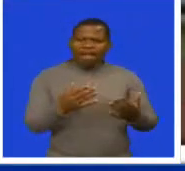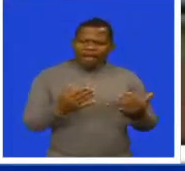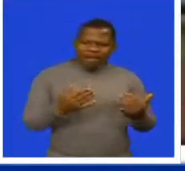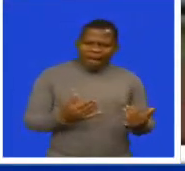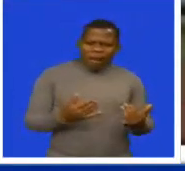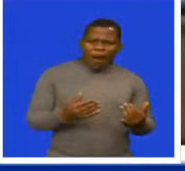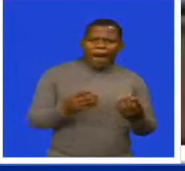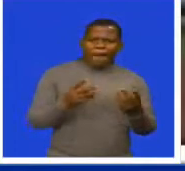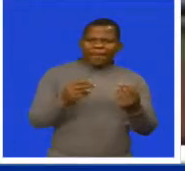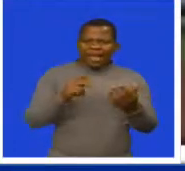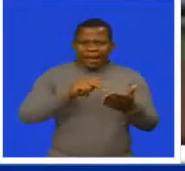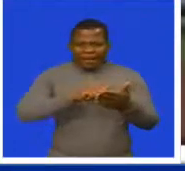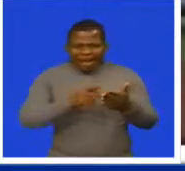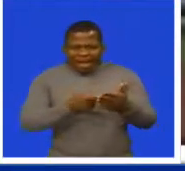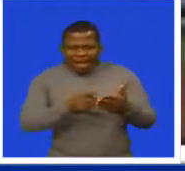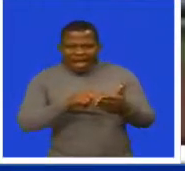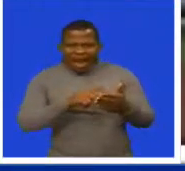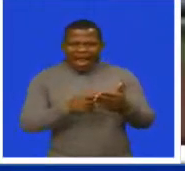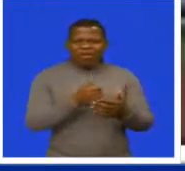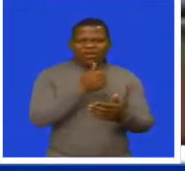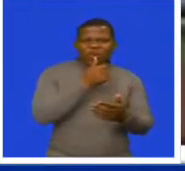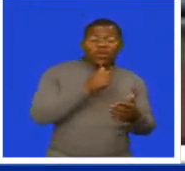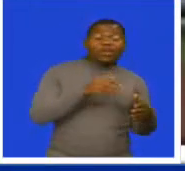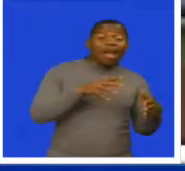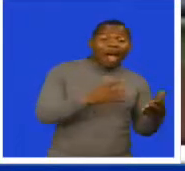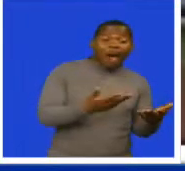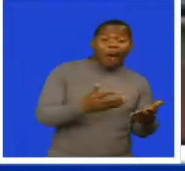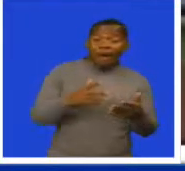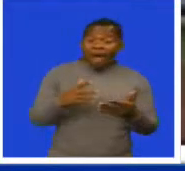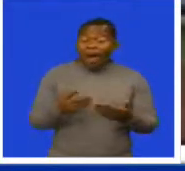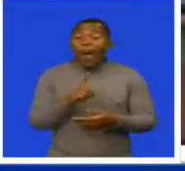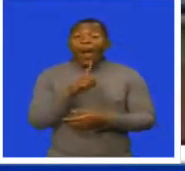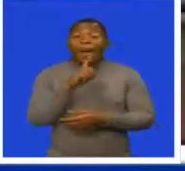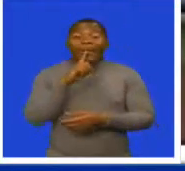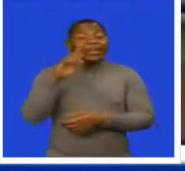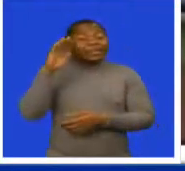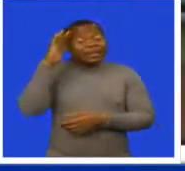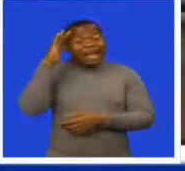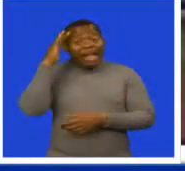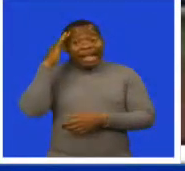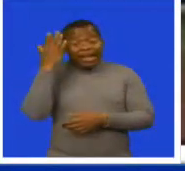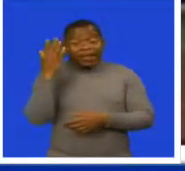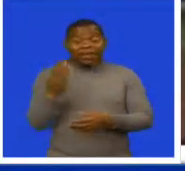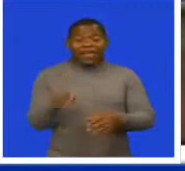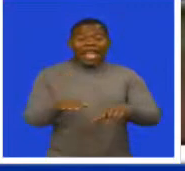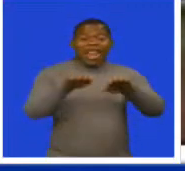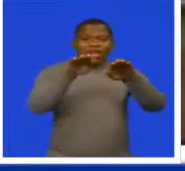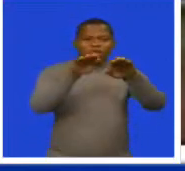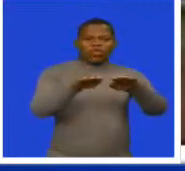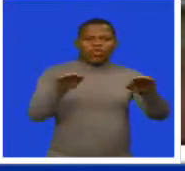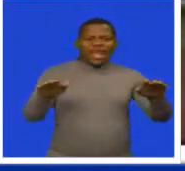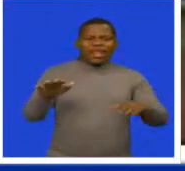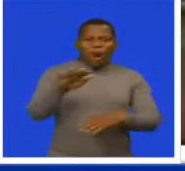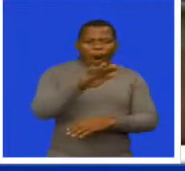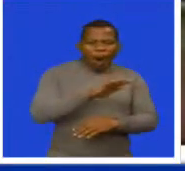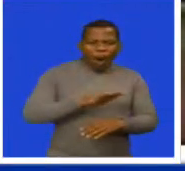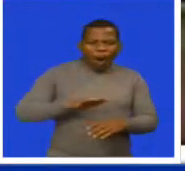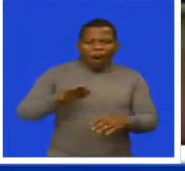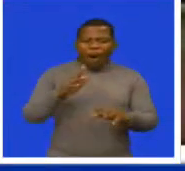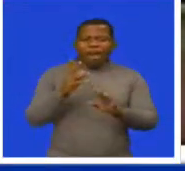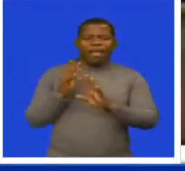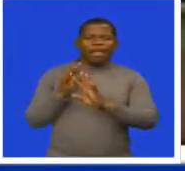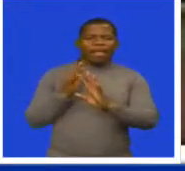plans bese ngathi lokho ukuthi sidomisa njani batobuya bonke labantwana spacing sitawuba kanjani kepha